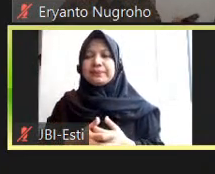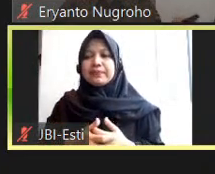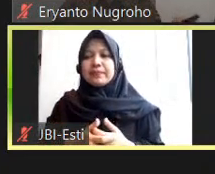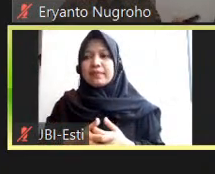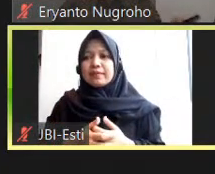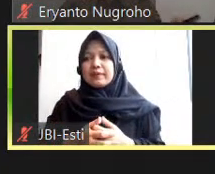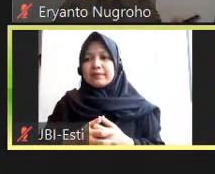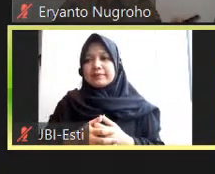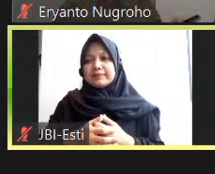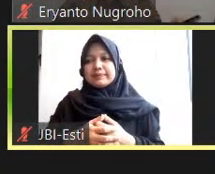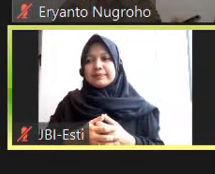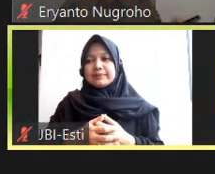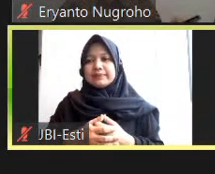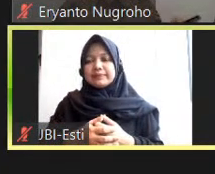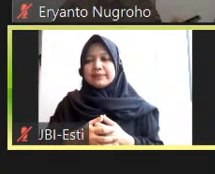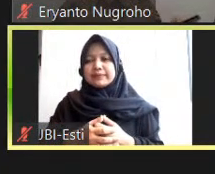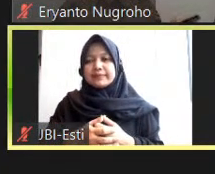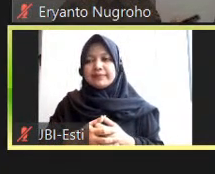Kemudian